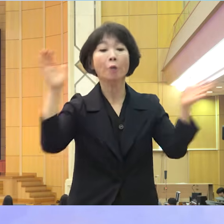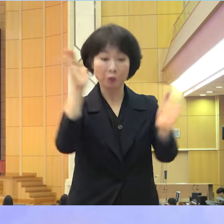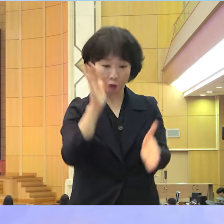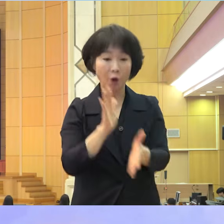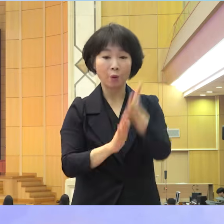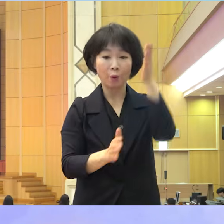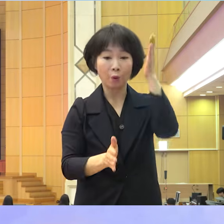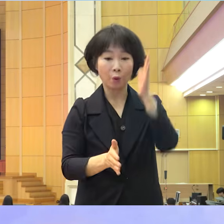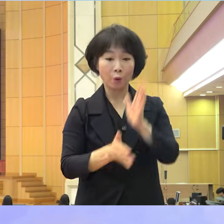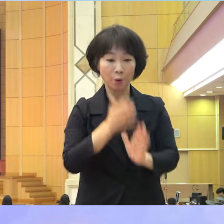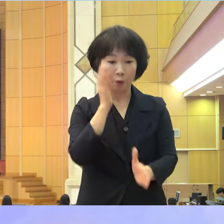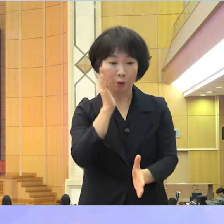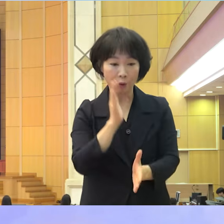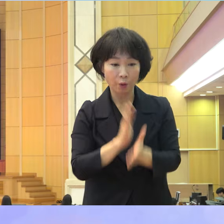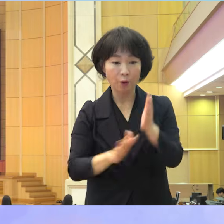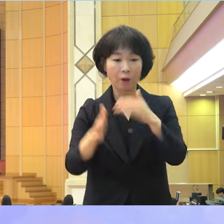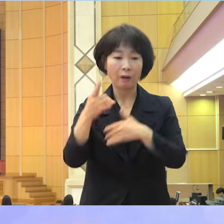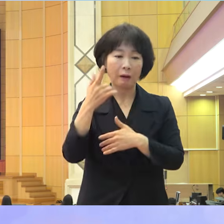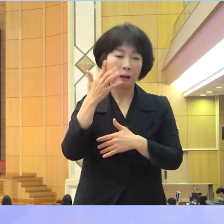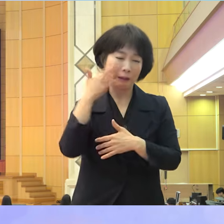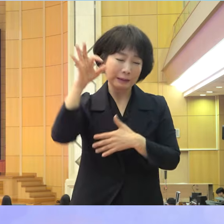사랑이 없어요